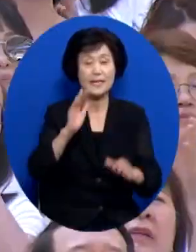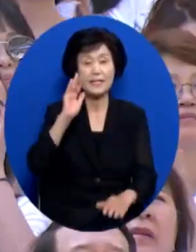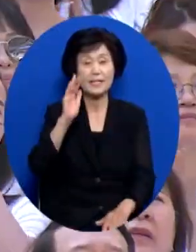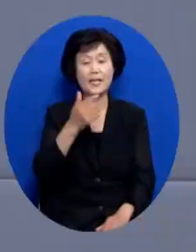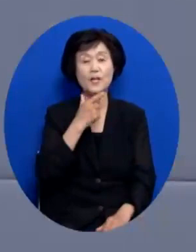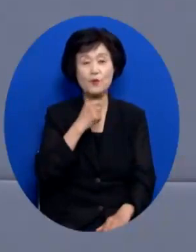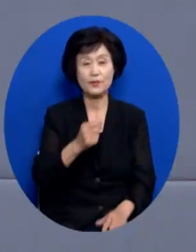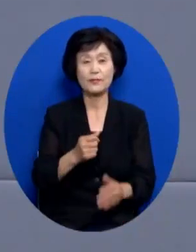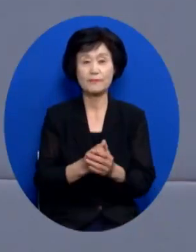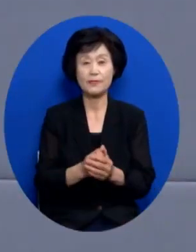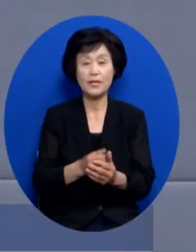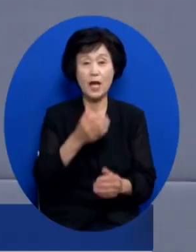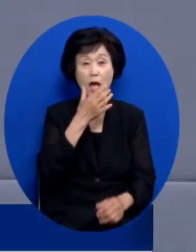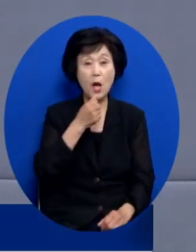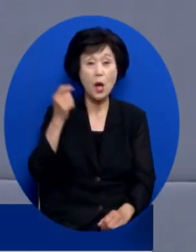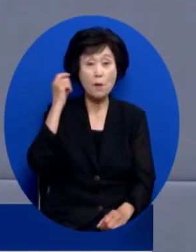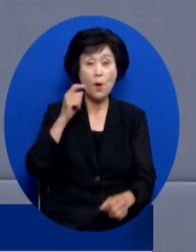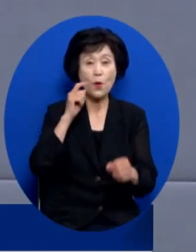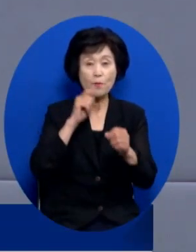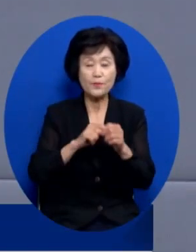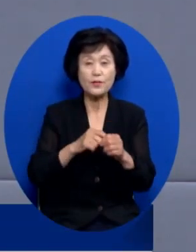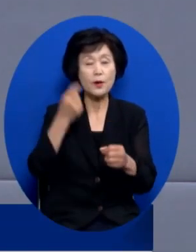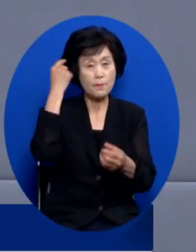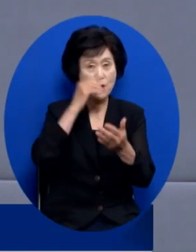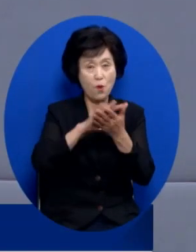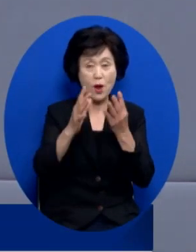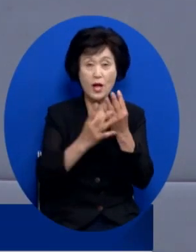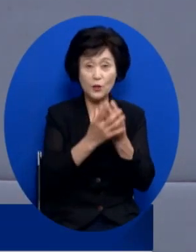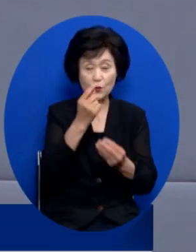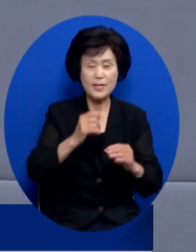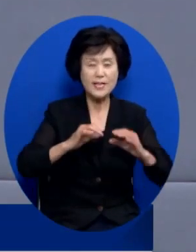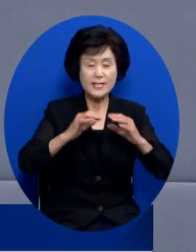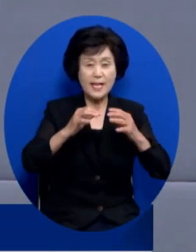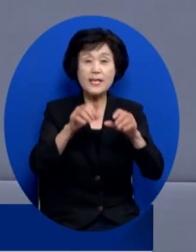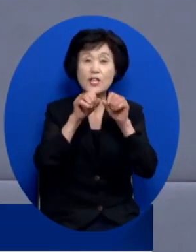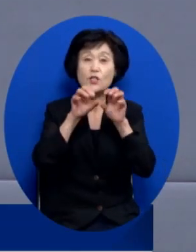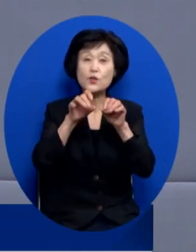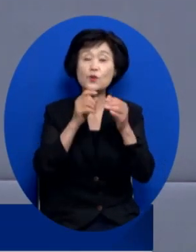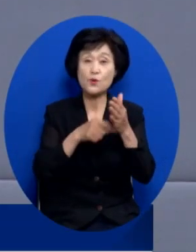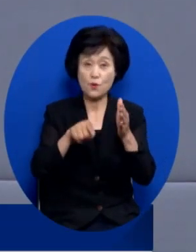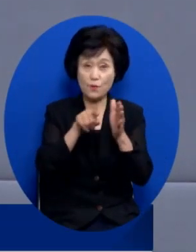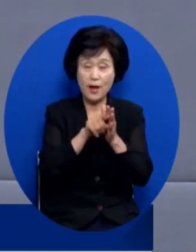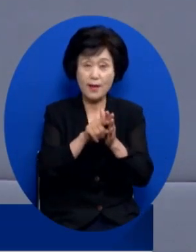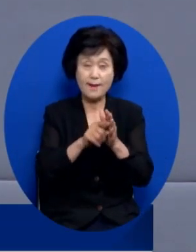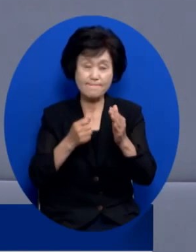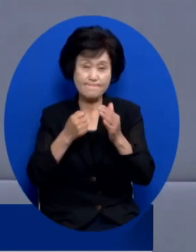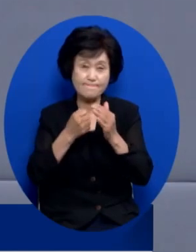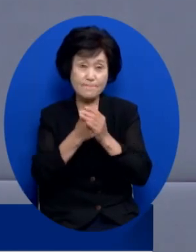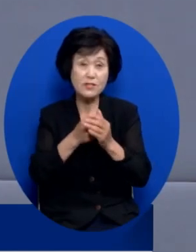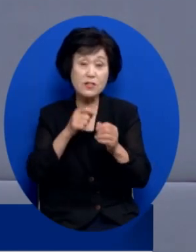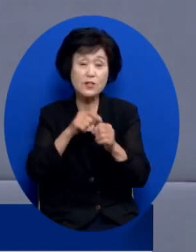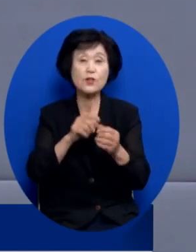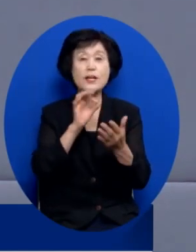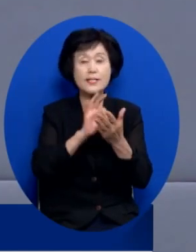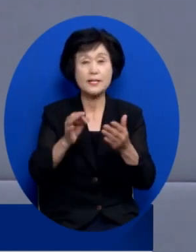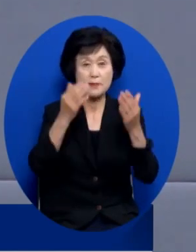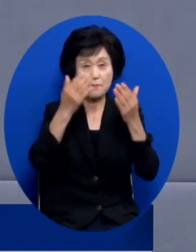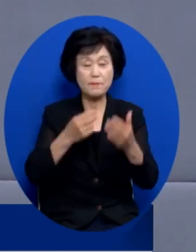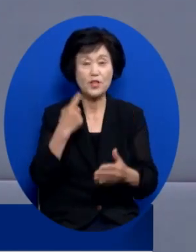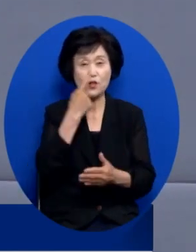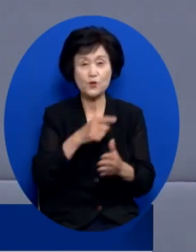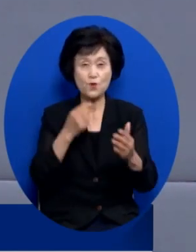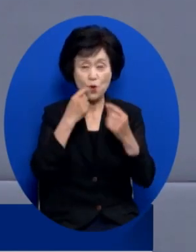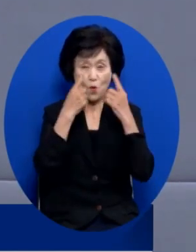기원했습니다. 복음적 평화 통일, 세계 선교를 위하여 결정적으로 쓰임받을 줄을